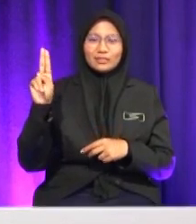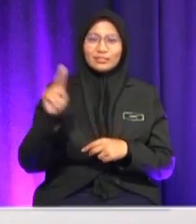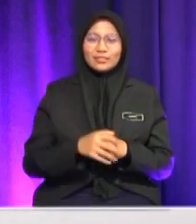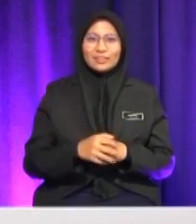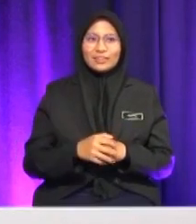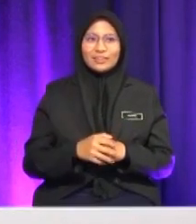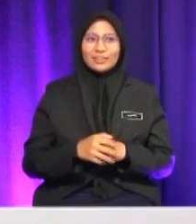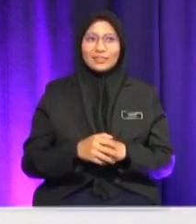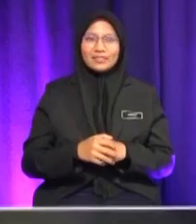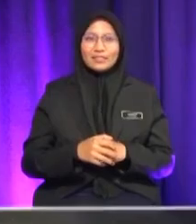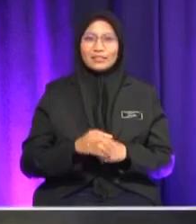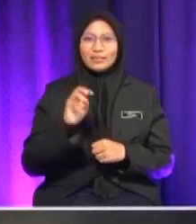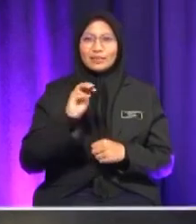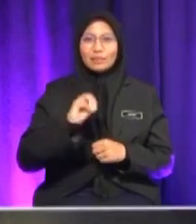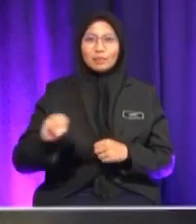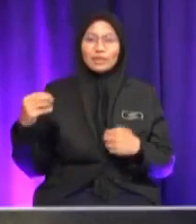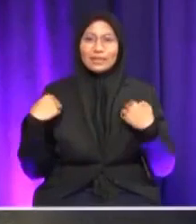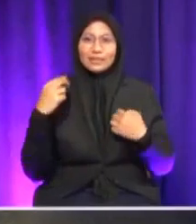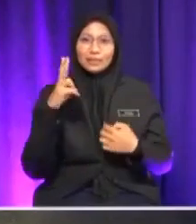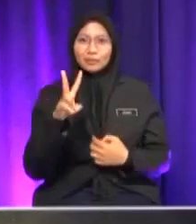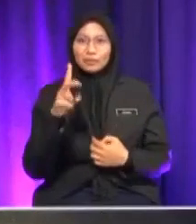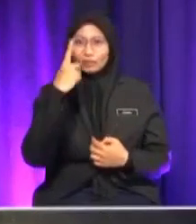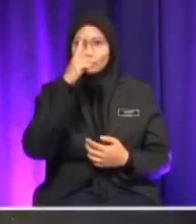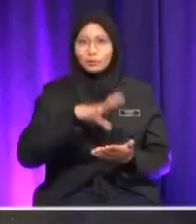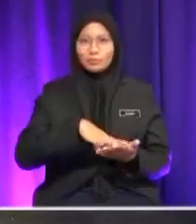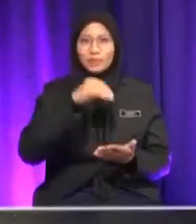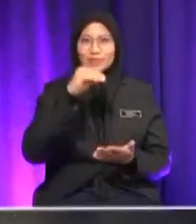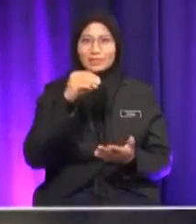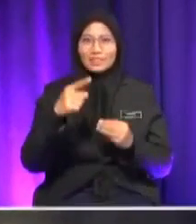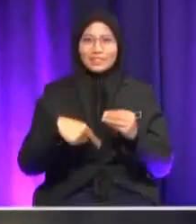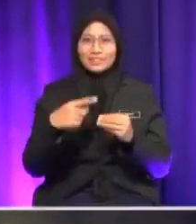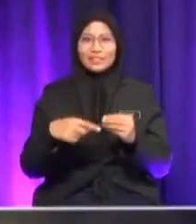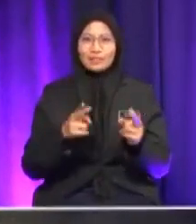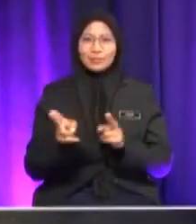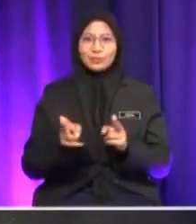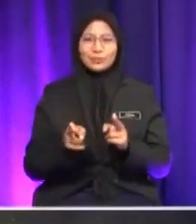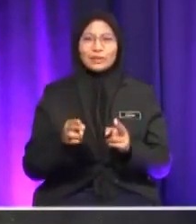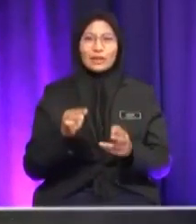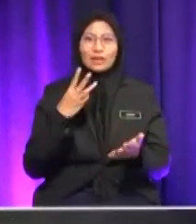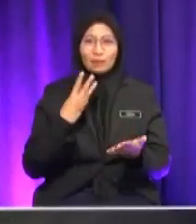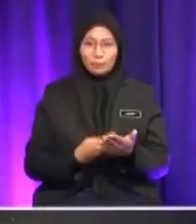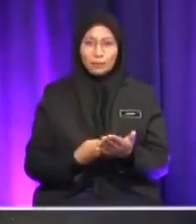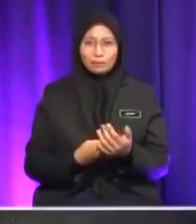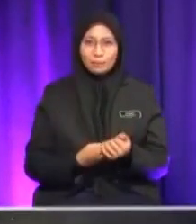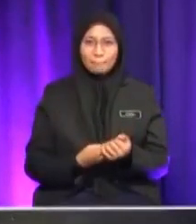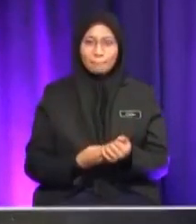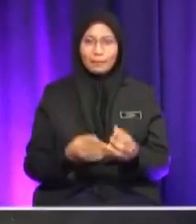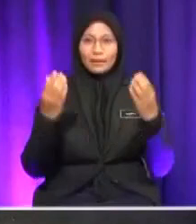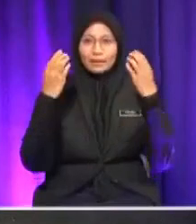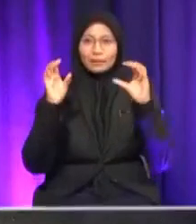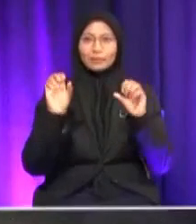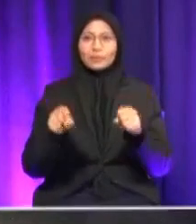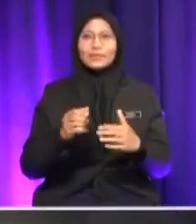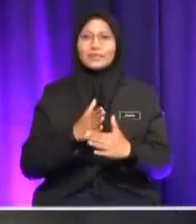tentang pengurusan kewangan. Ah, itu dia, menarik sekali topik hari ini. Jadi cikgu, mungkin cikgu boleh teruskan